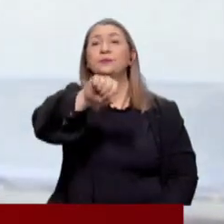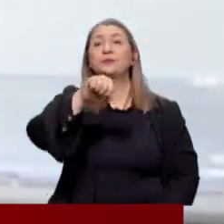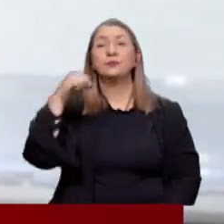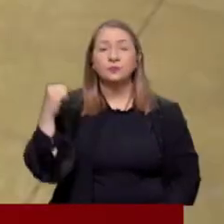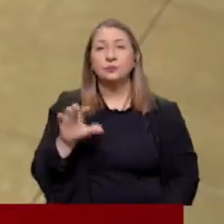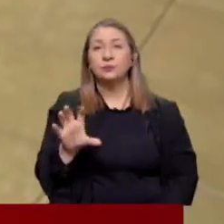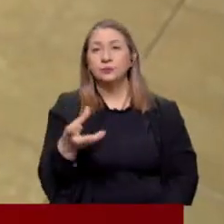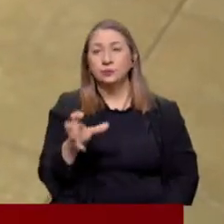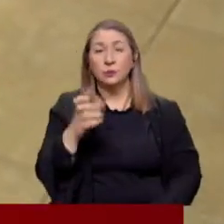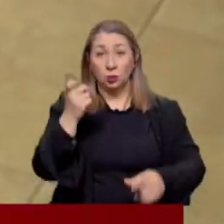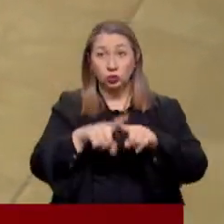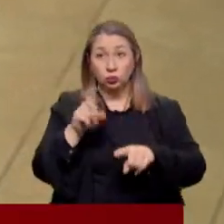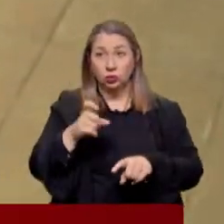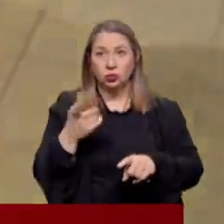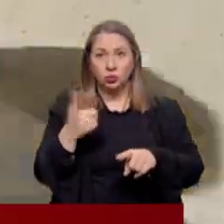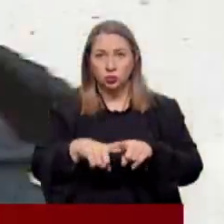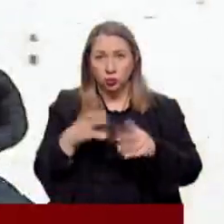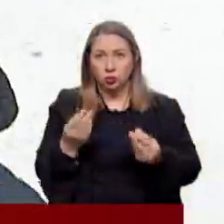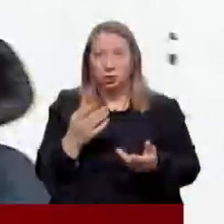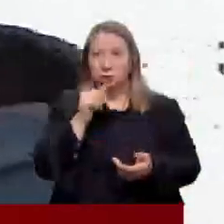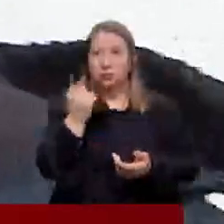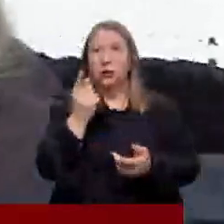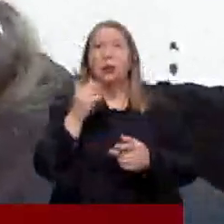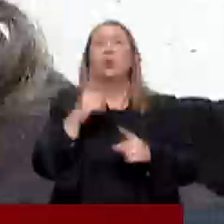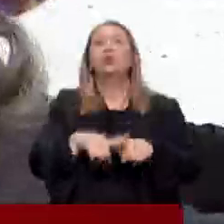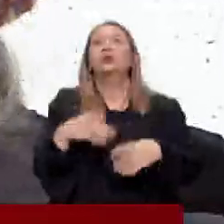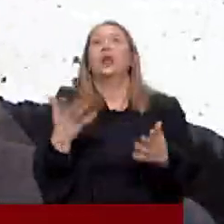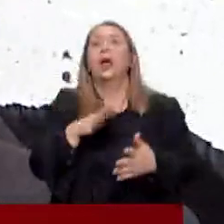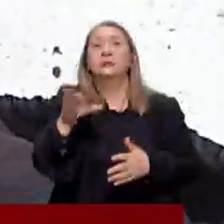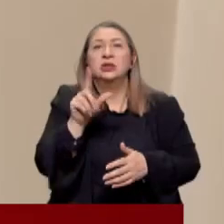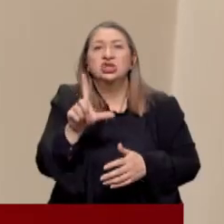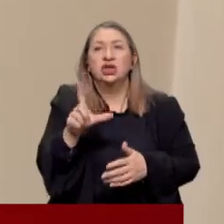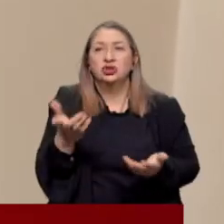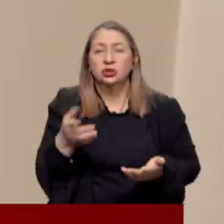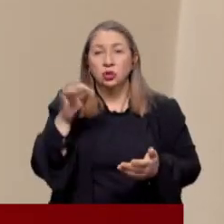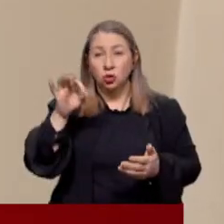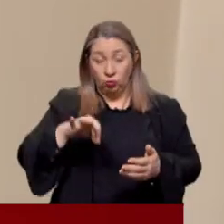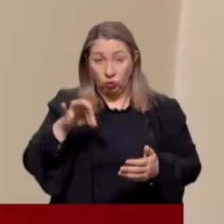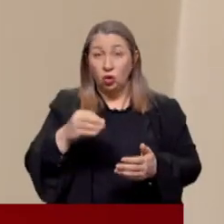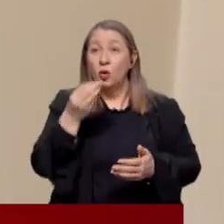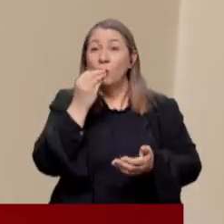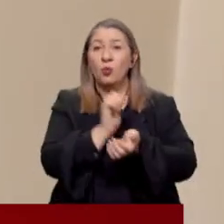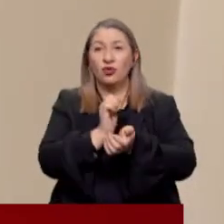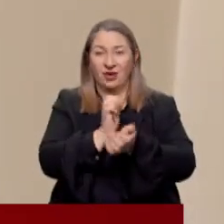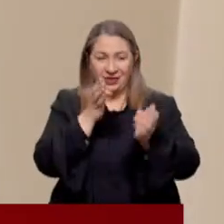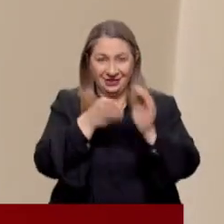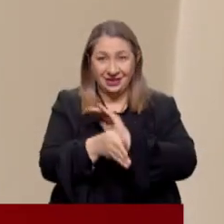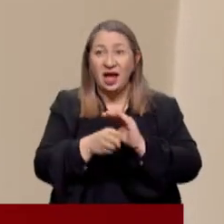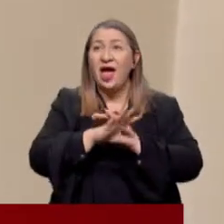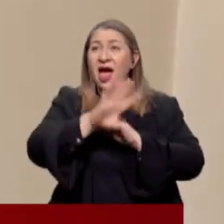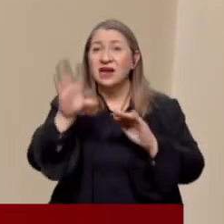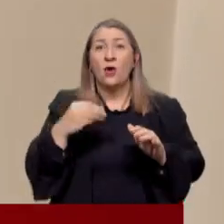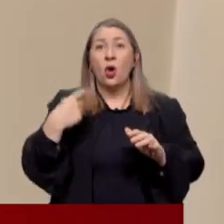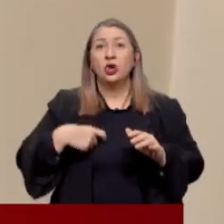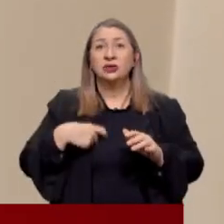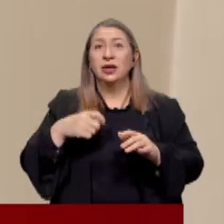Buzdolabınız, çamaşır makineniz lüks mü? Lüks olur mu? Hiçbir tanesi lüks değil. Hepsi ihtiyaç. Yani bugün mutfağa girdiğinizde mutfağın her tarafı